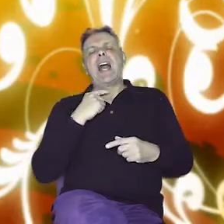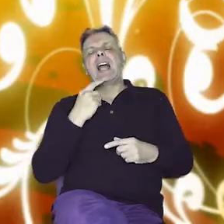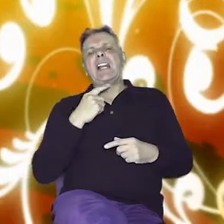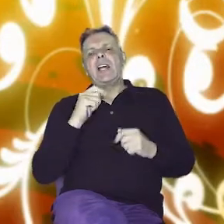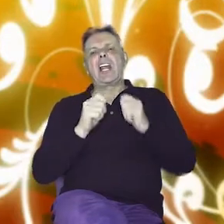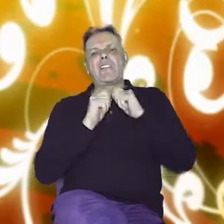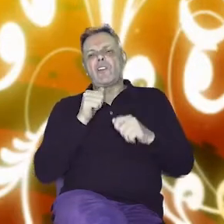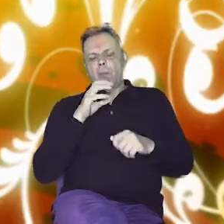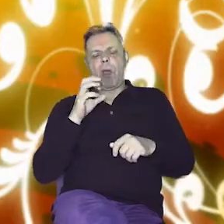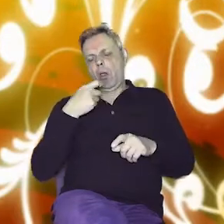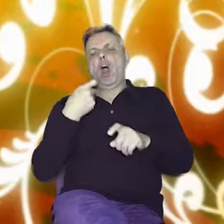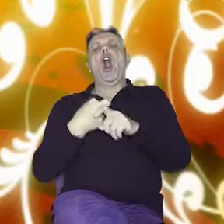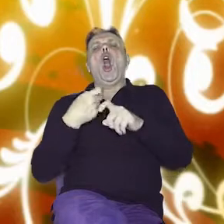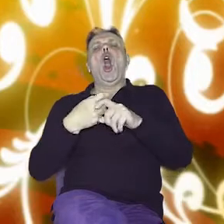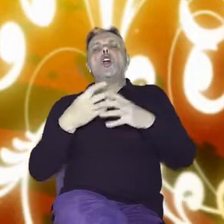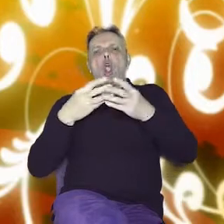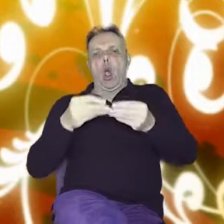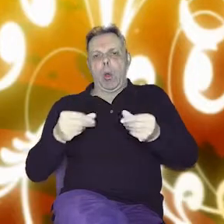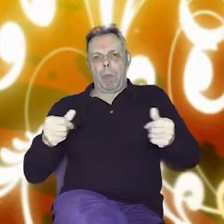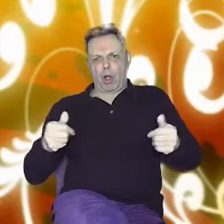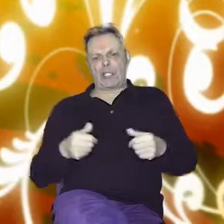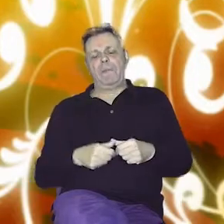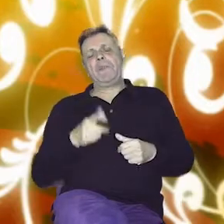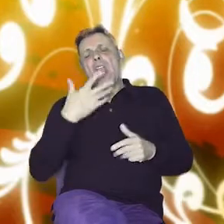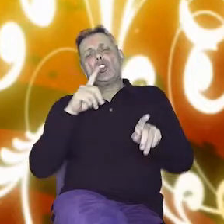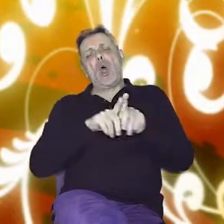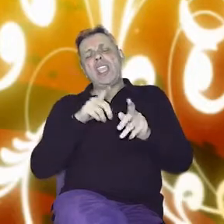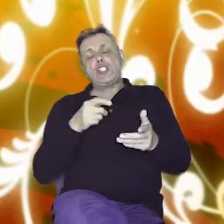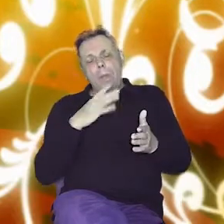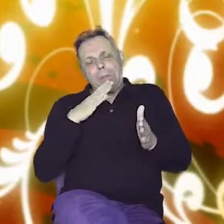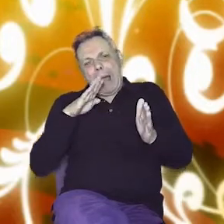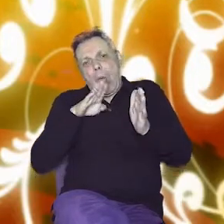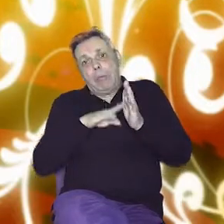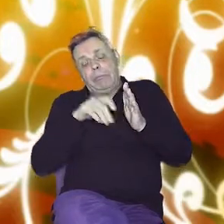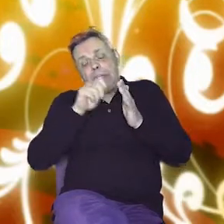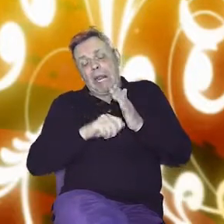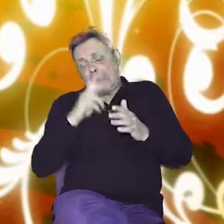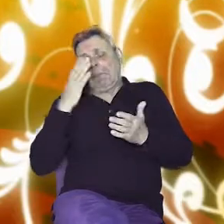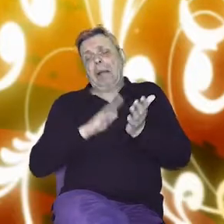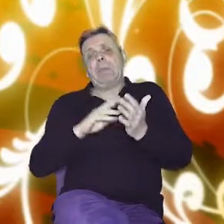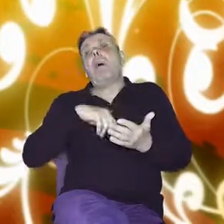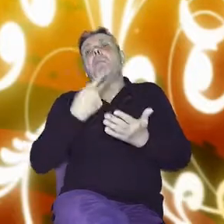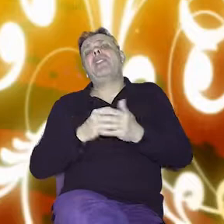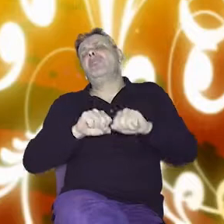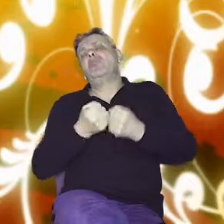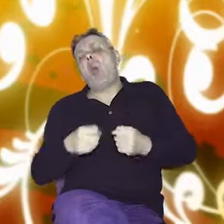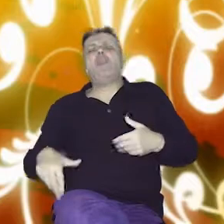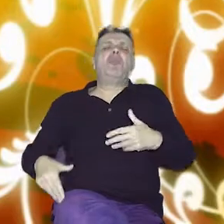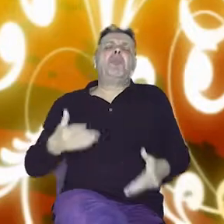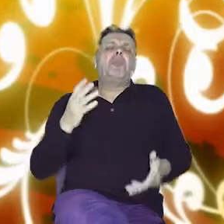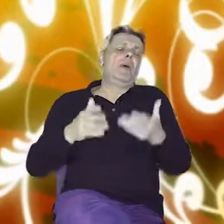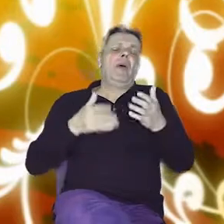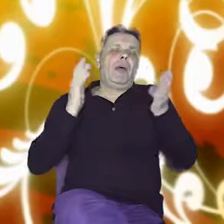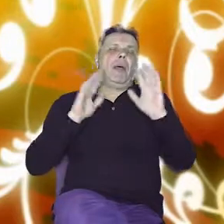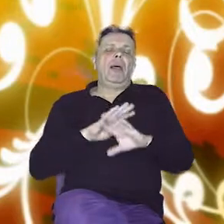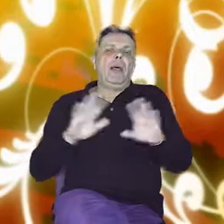normalno u nedjelju u 14.30, a sljedeću srijedu govorimo o osteoporozi, koja je isto nekako malo pritajena, nemam je,